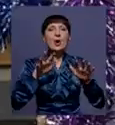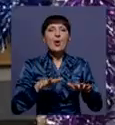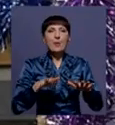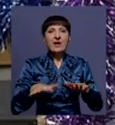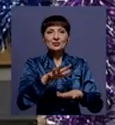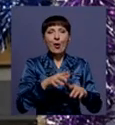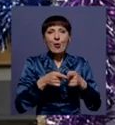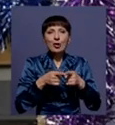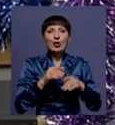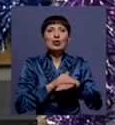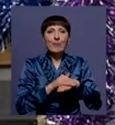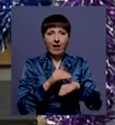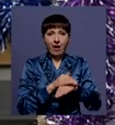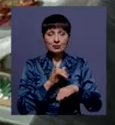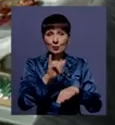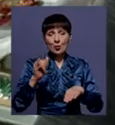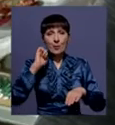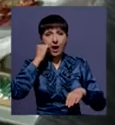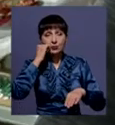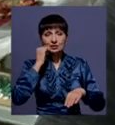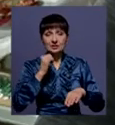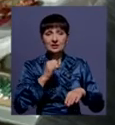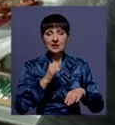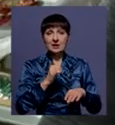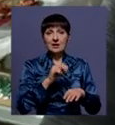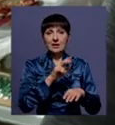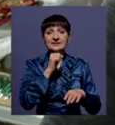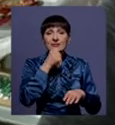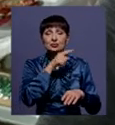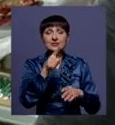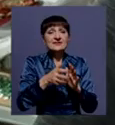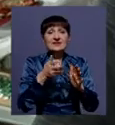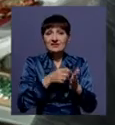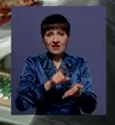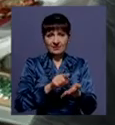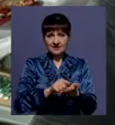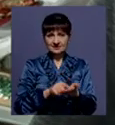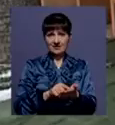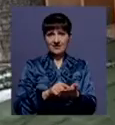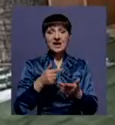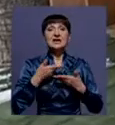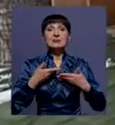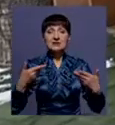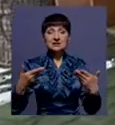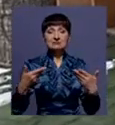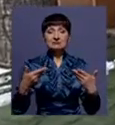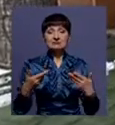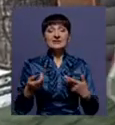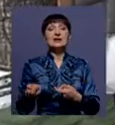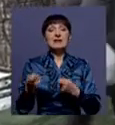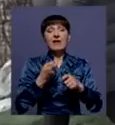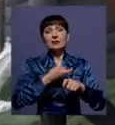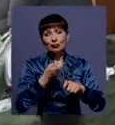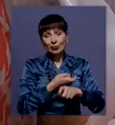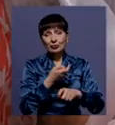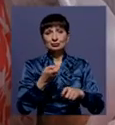что у бабушек, у некоторых не хватает пенсии, и мы вытаскиваем вот эти